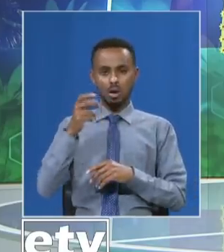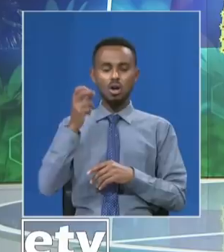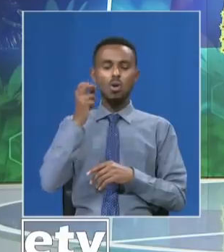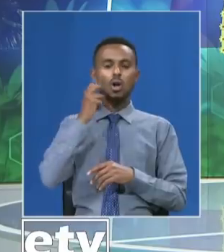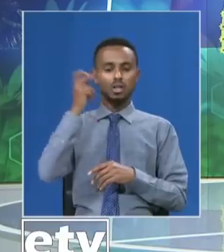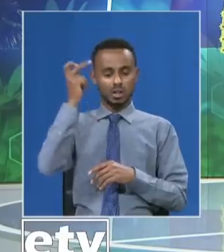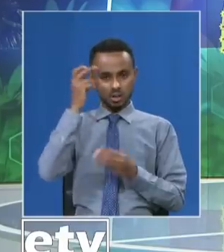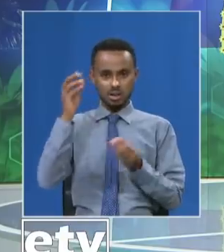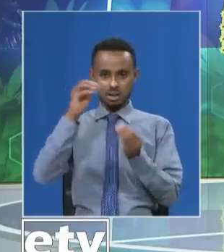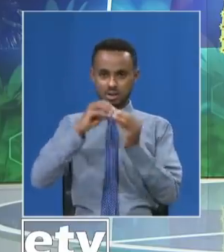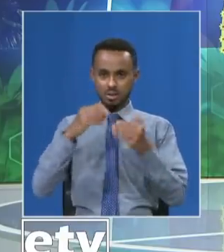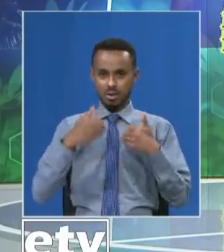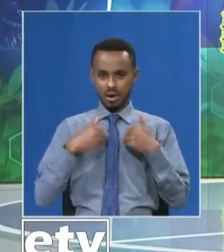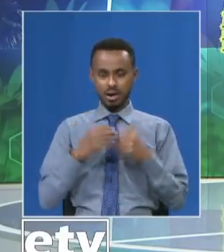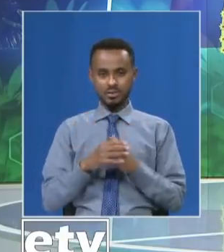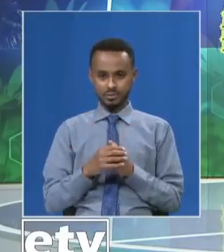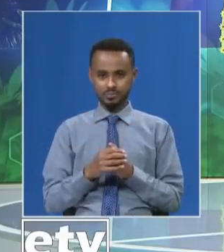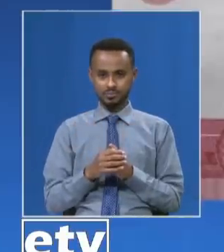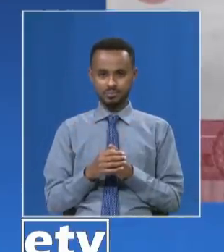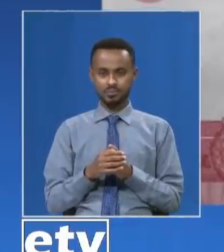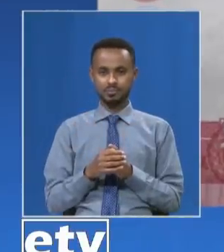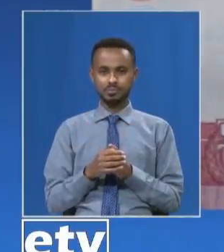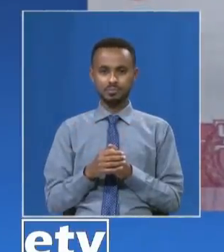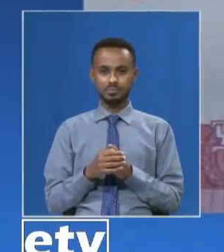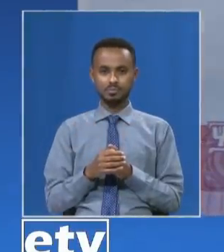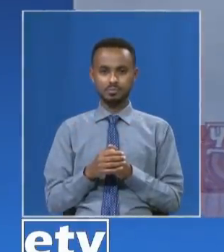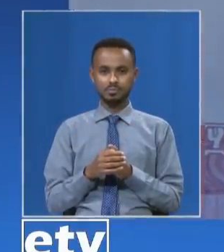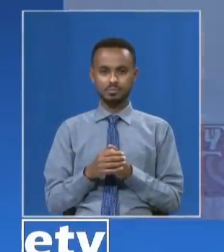ወይንሸት ደጀኔ ተጨማሪ ዘገባ አላት።